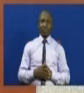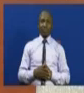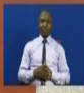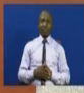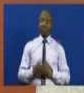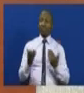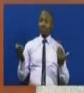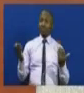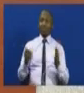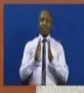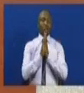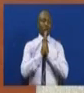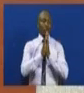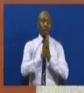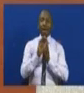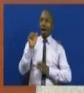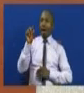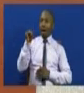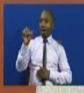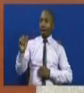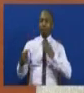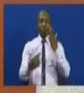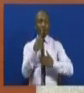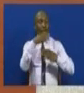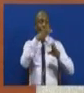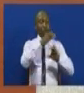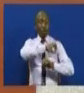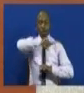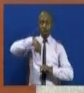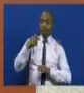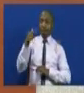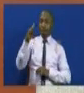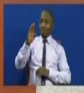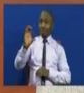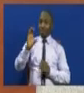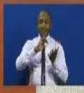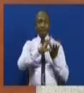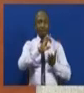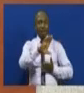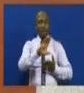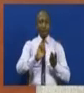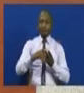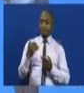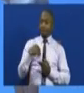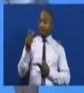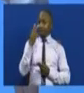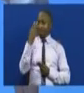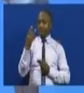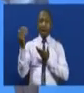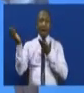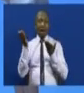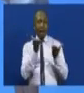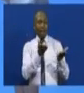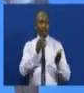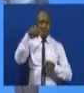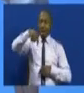Naam, shukrani sana Ana Mwasioke kutoka katika studio zetu za TBC Mikocheni jijini Dar es Salaam. Mtazamaji, karibu nasi